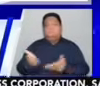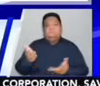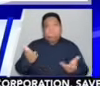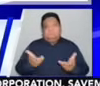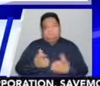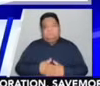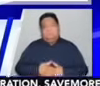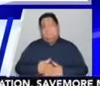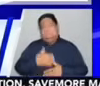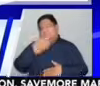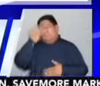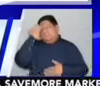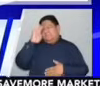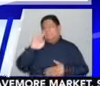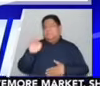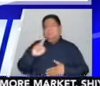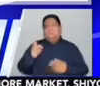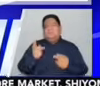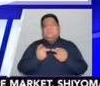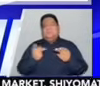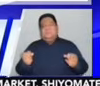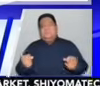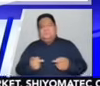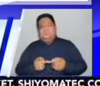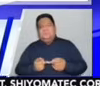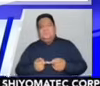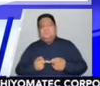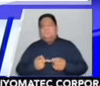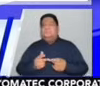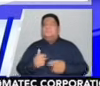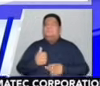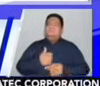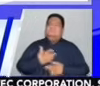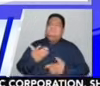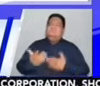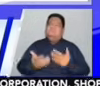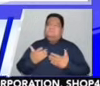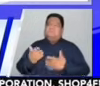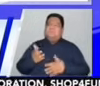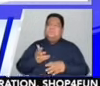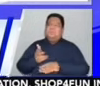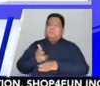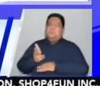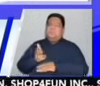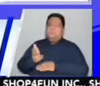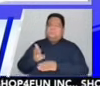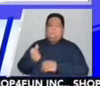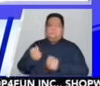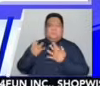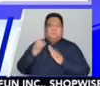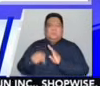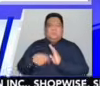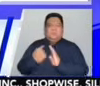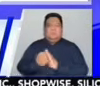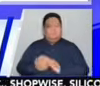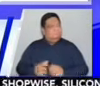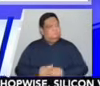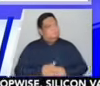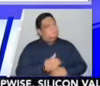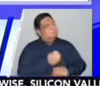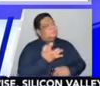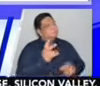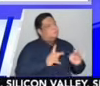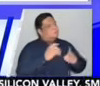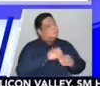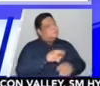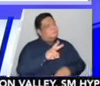ah Siguro biyahe kami ng Ilan oras Ilan kayo roon sa van po Ilan k